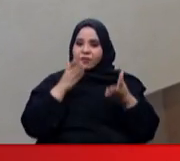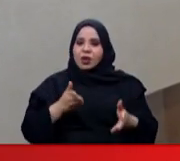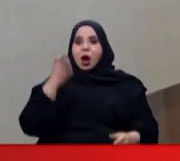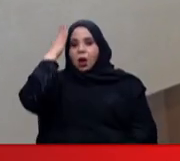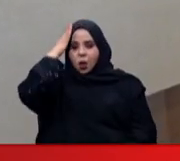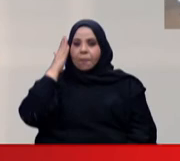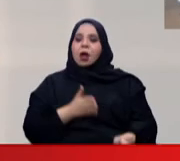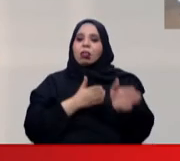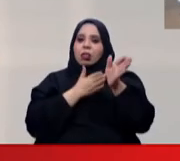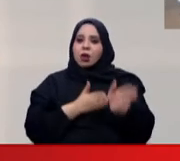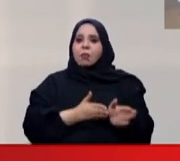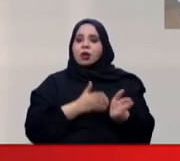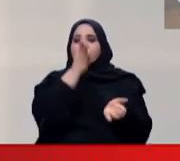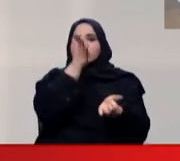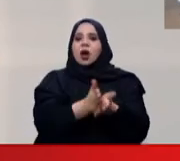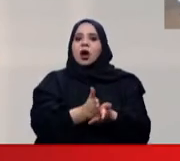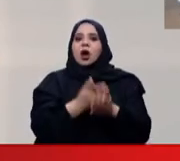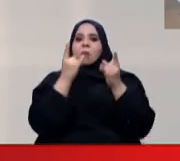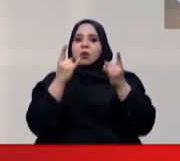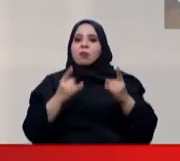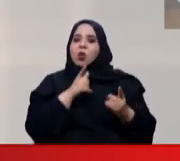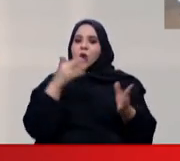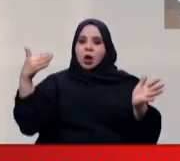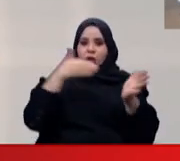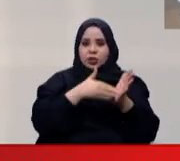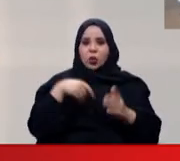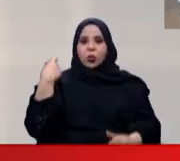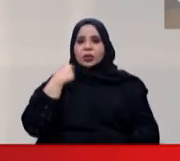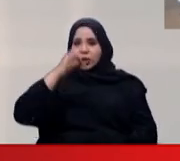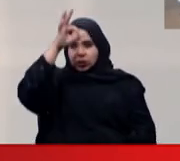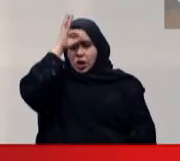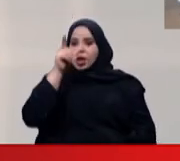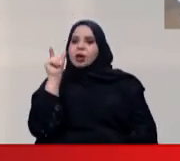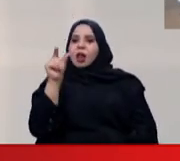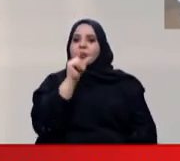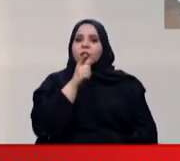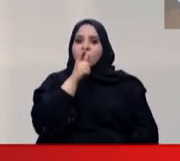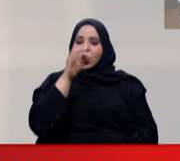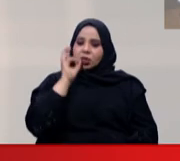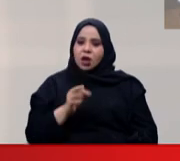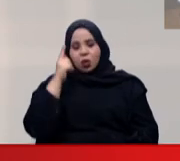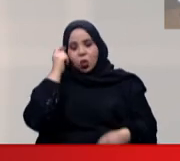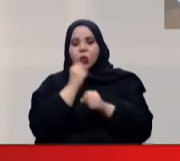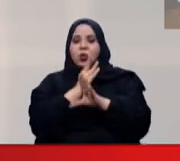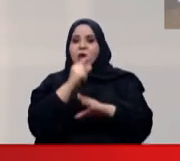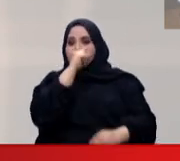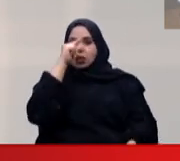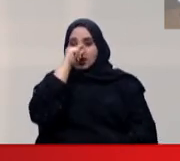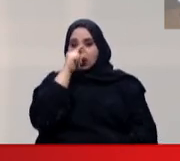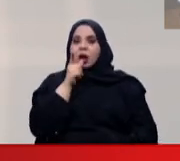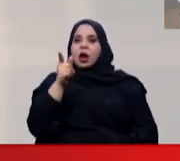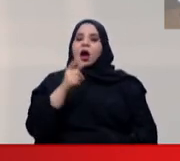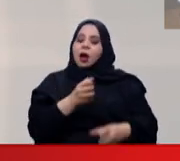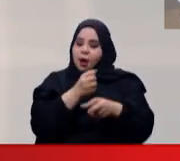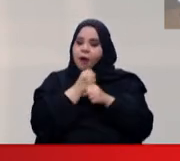الوعي والانضباط والمسؤولية الوطنية. وختم معالي وزير الداخلية كلمته بالتأكيد على أن حرية ممارسة الشعائر